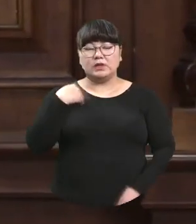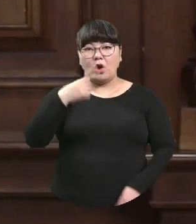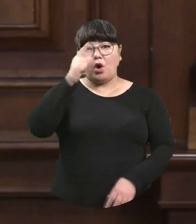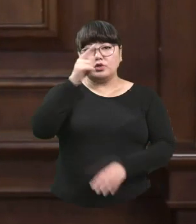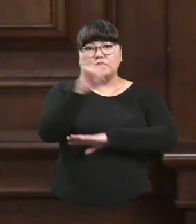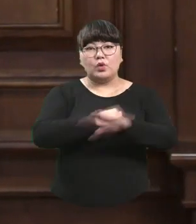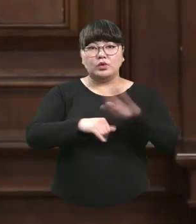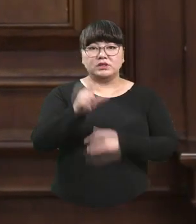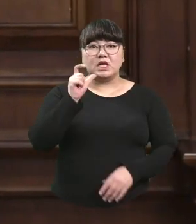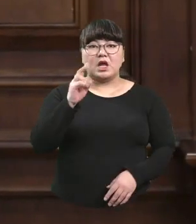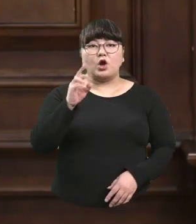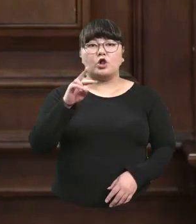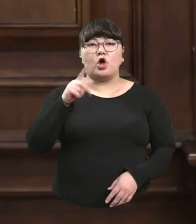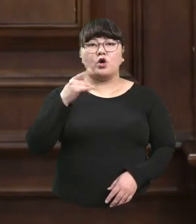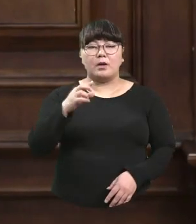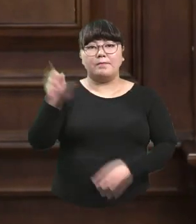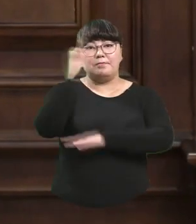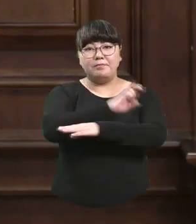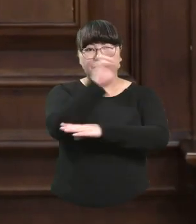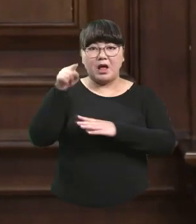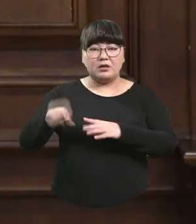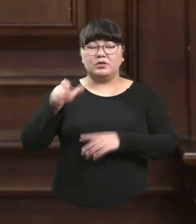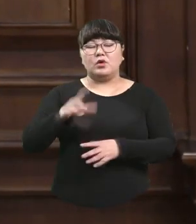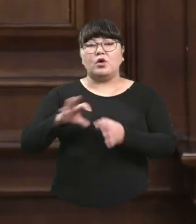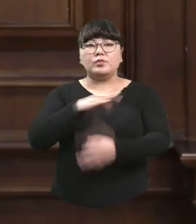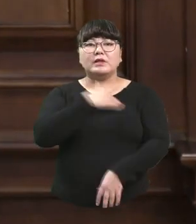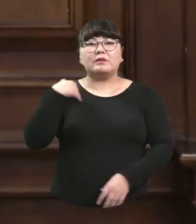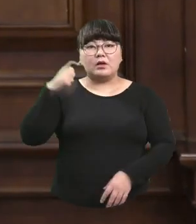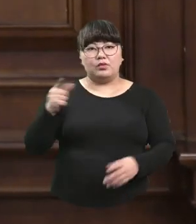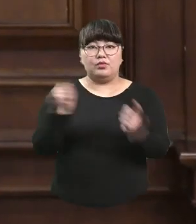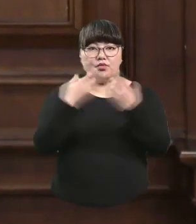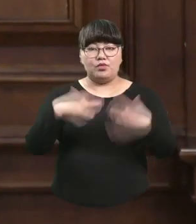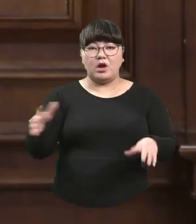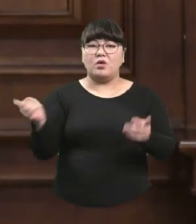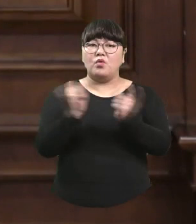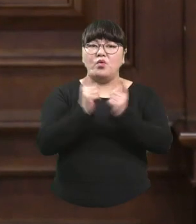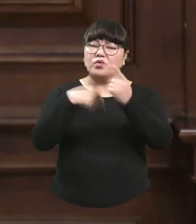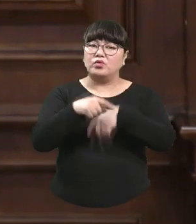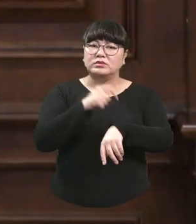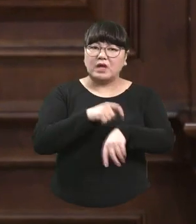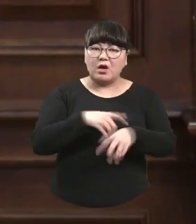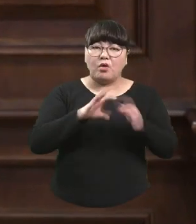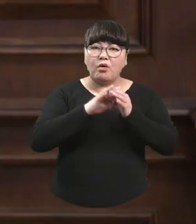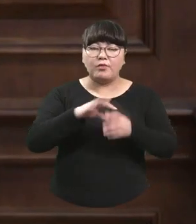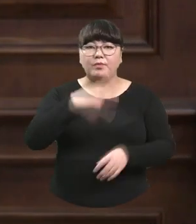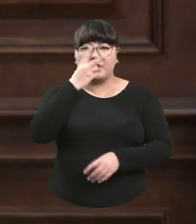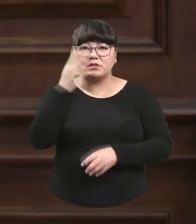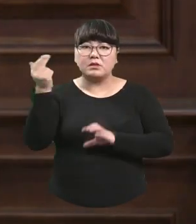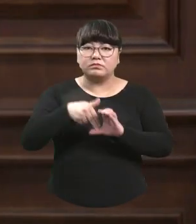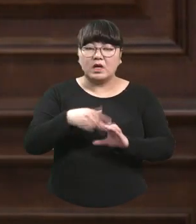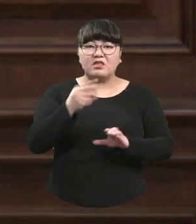дарга, Оросын албаны улсын эколог байгалийн нөөцийн дарга Козловыг хүлээн авч уулзлаа. Уулзалтынхын цаг үеийн шинжтэйгээр түлш шатхууны